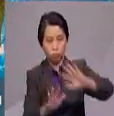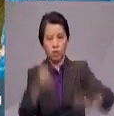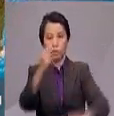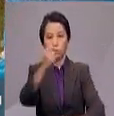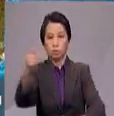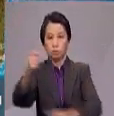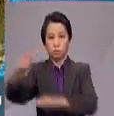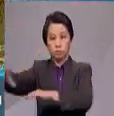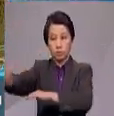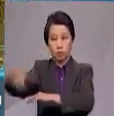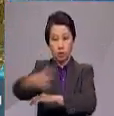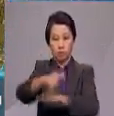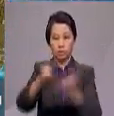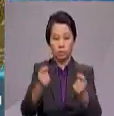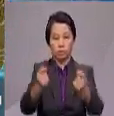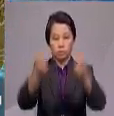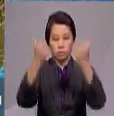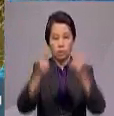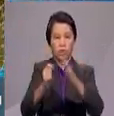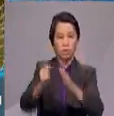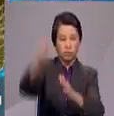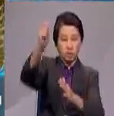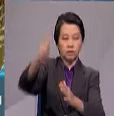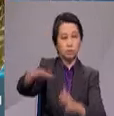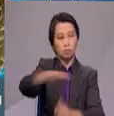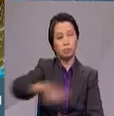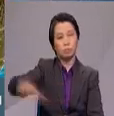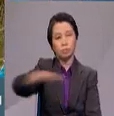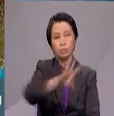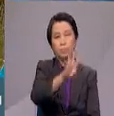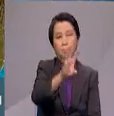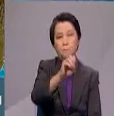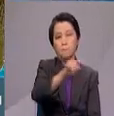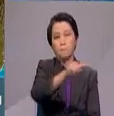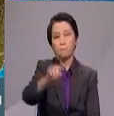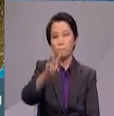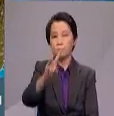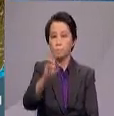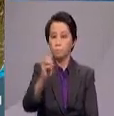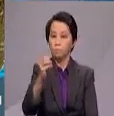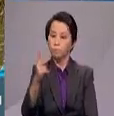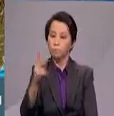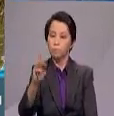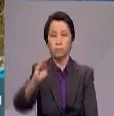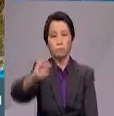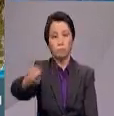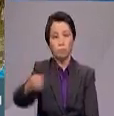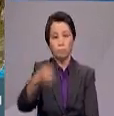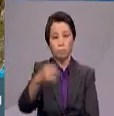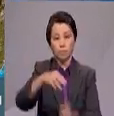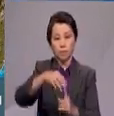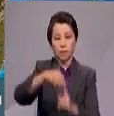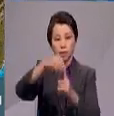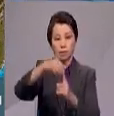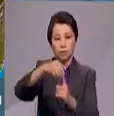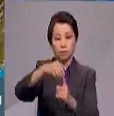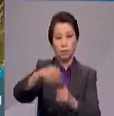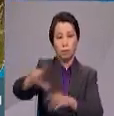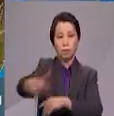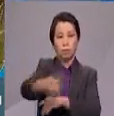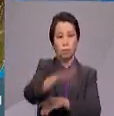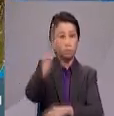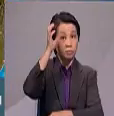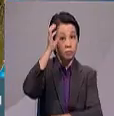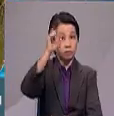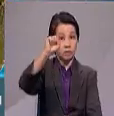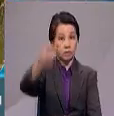timur laut dan dengan kelajuan yang tinggi iaitu sekitar 40 sehingga 60 km sejam terutamanya di sekitar Laut China Selatan